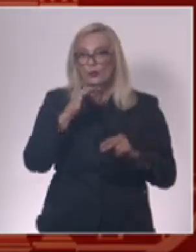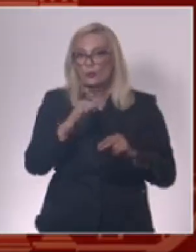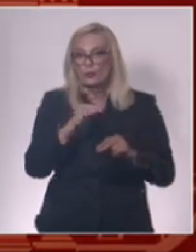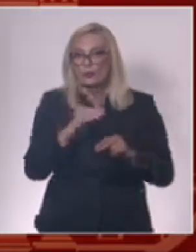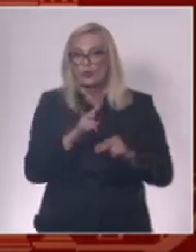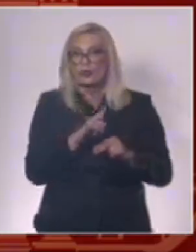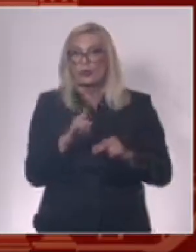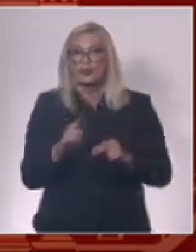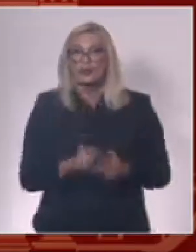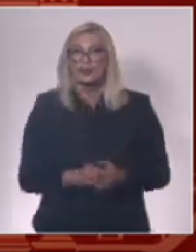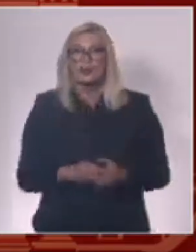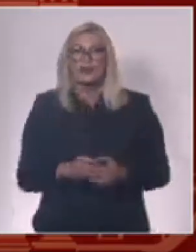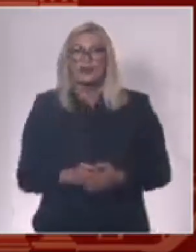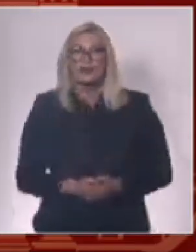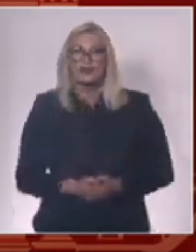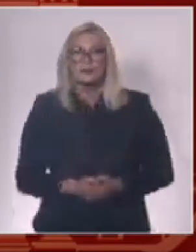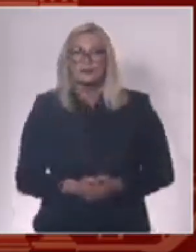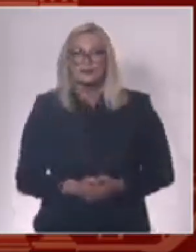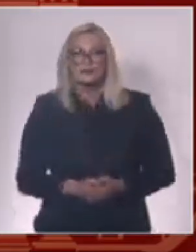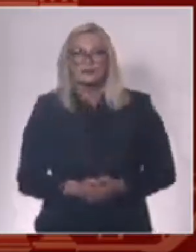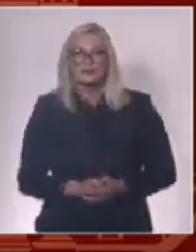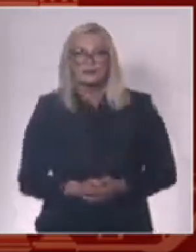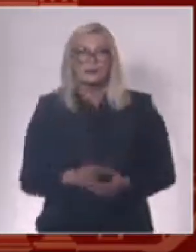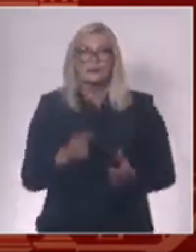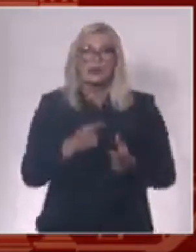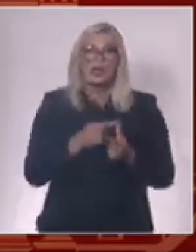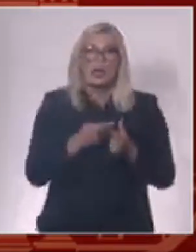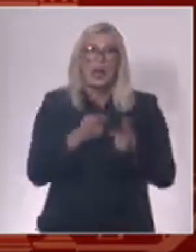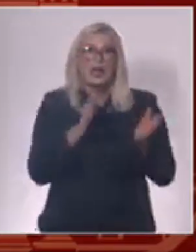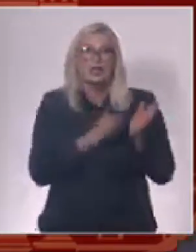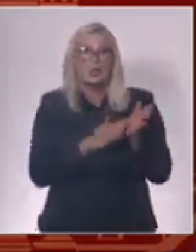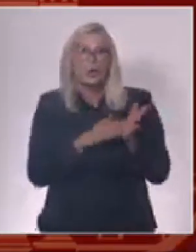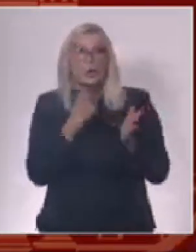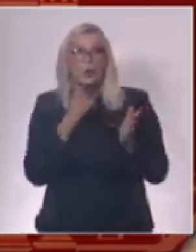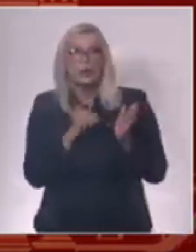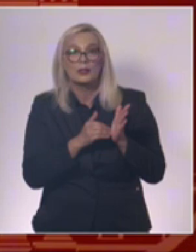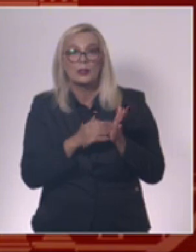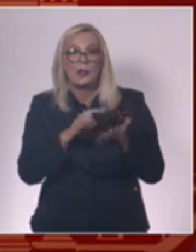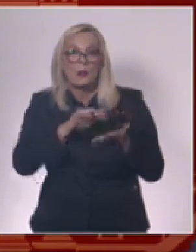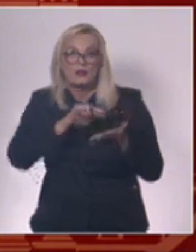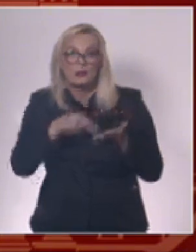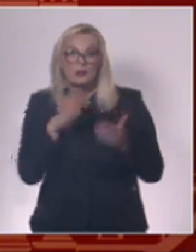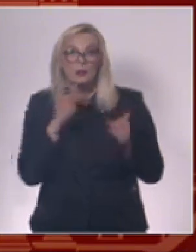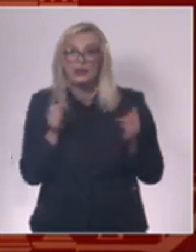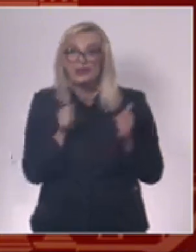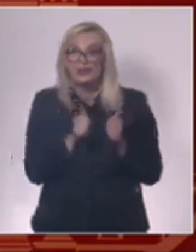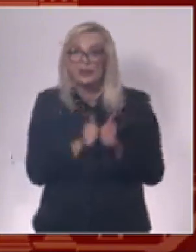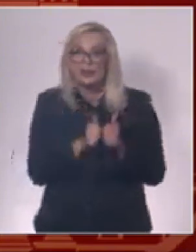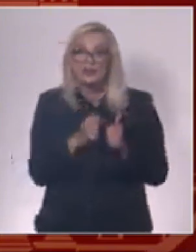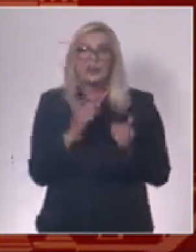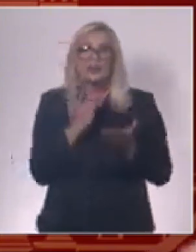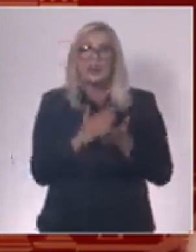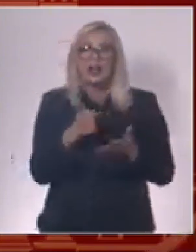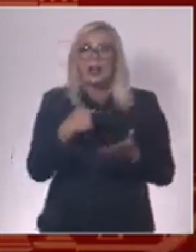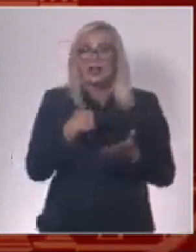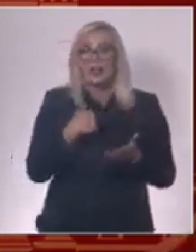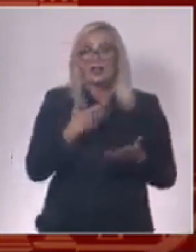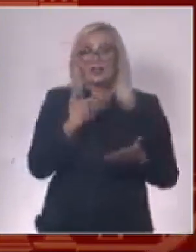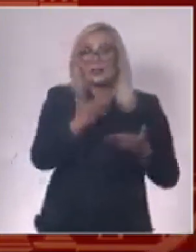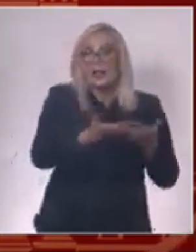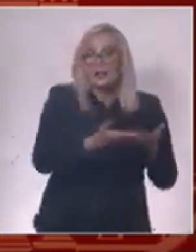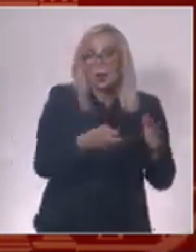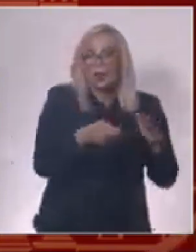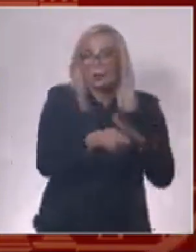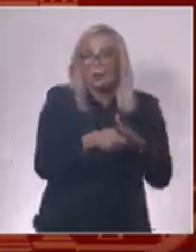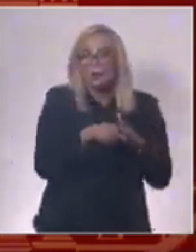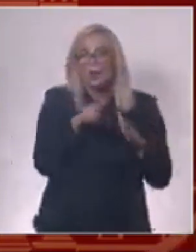на отворена емисија, па или пак документ со кој што треба да се подпишеме заедно дека јас ти нудам подкуп, па ти го прифаќаш или